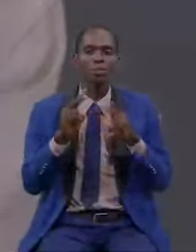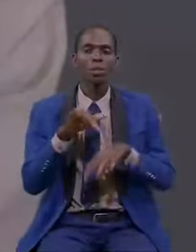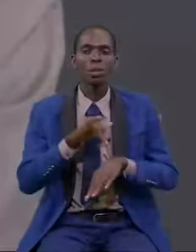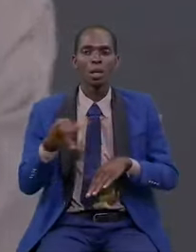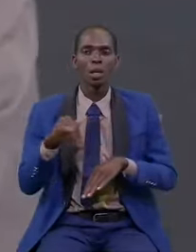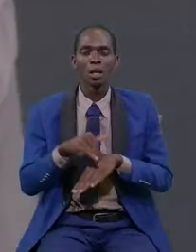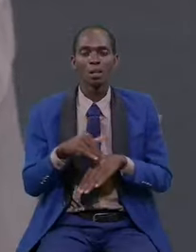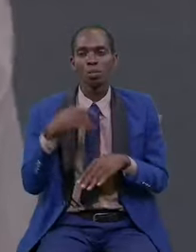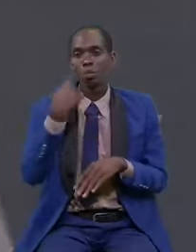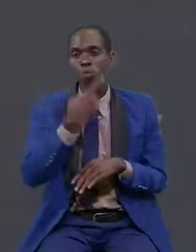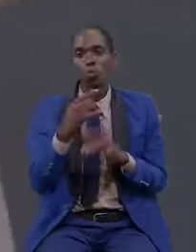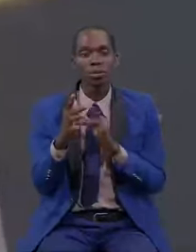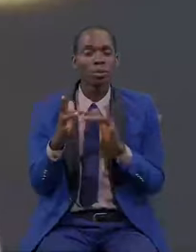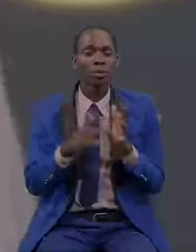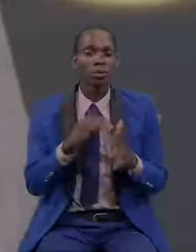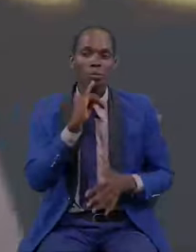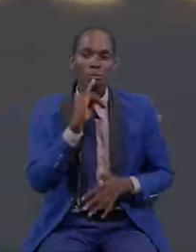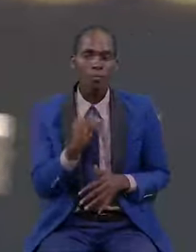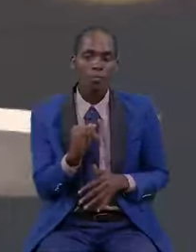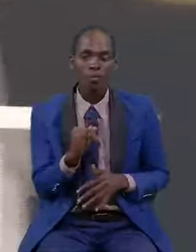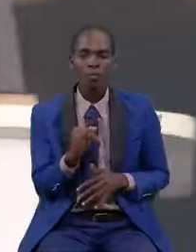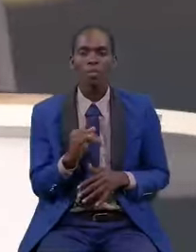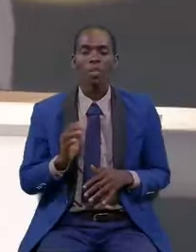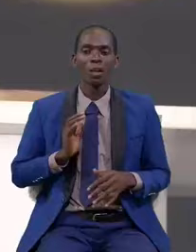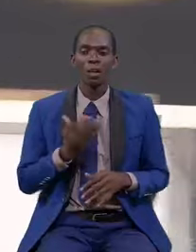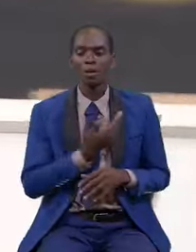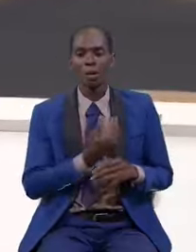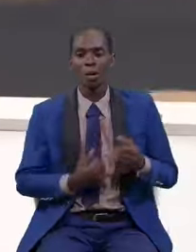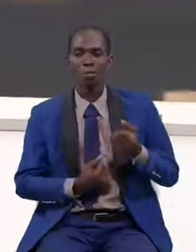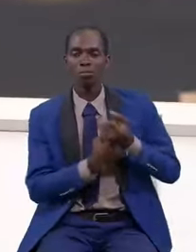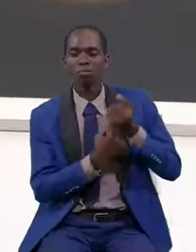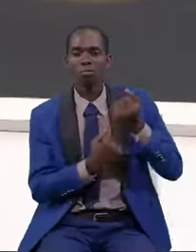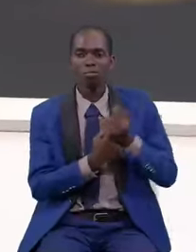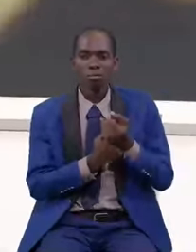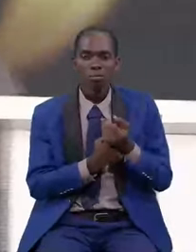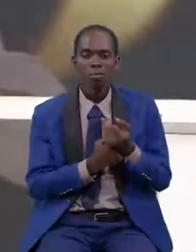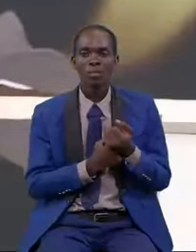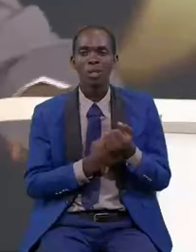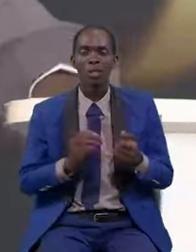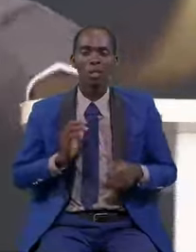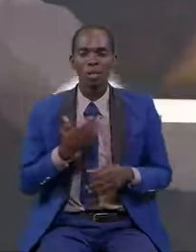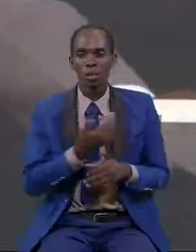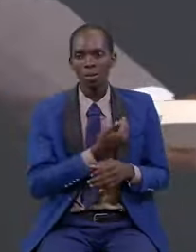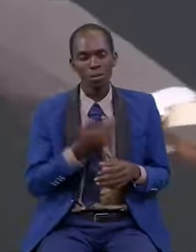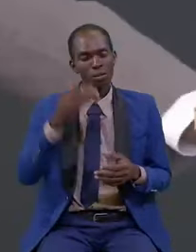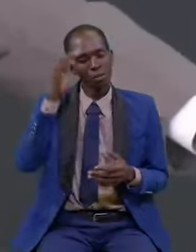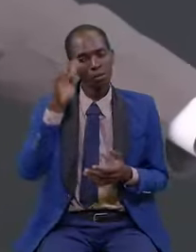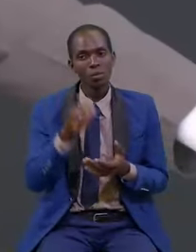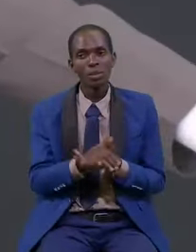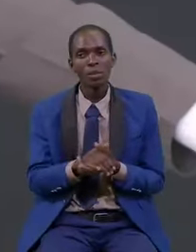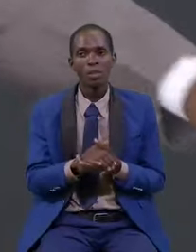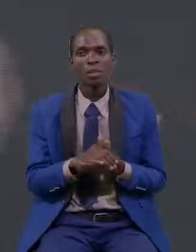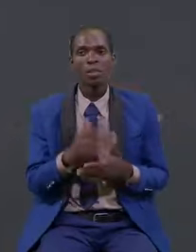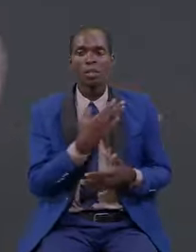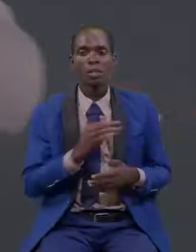Déjà, nous avons commencé de considérer qui Jésus est. Il est avocat, il est l'époux, il